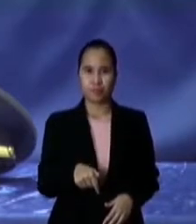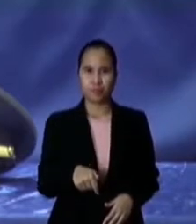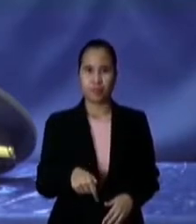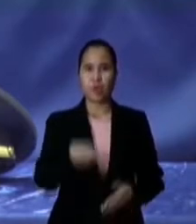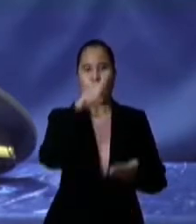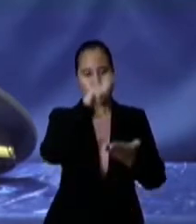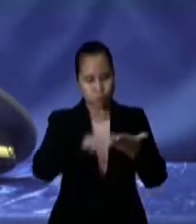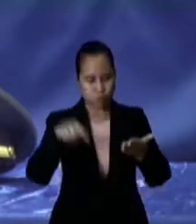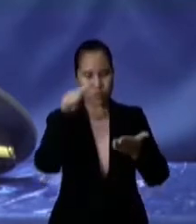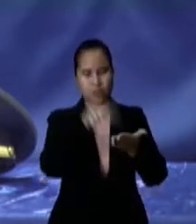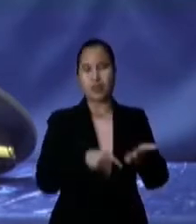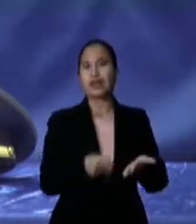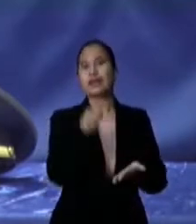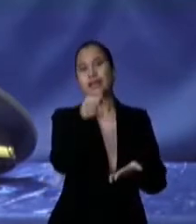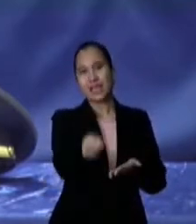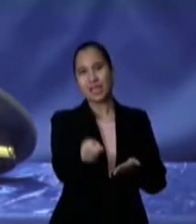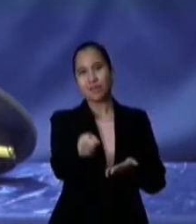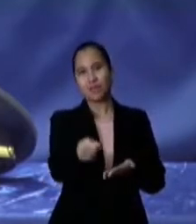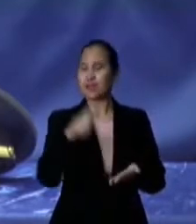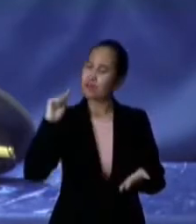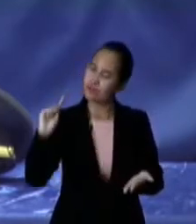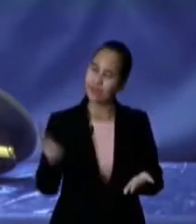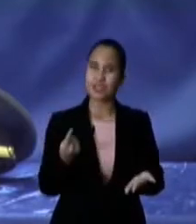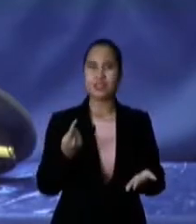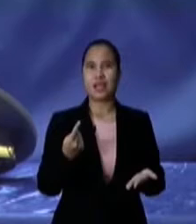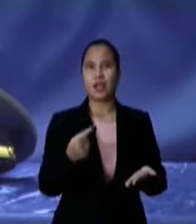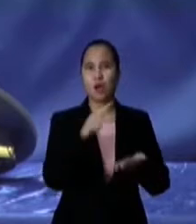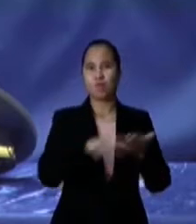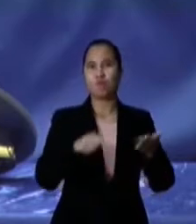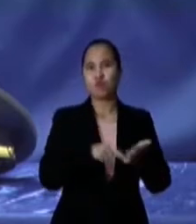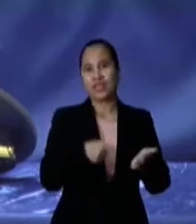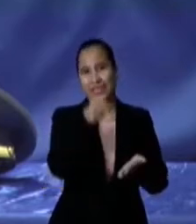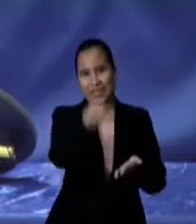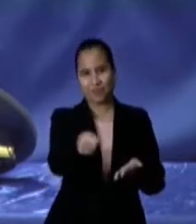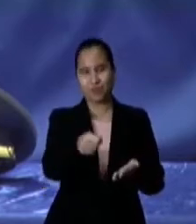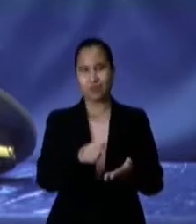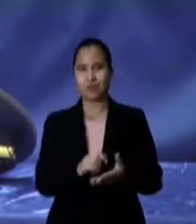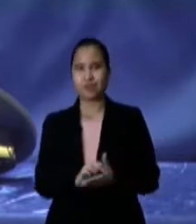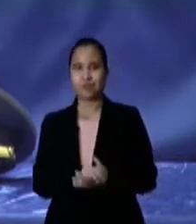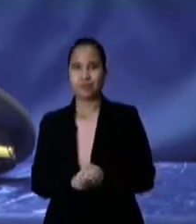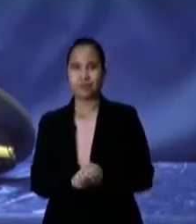boetes veel sneller zal plaatsvinden.